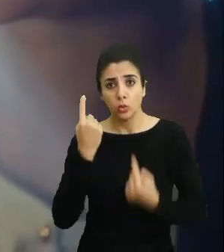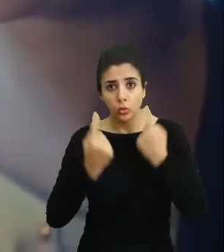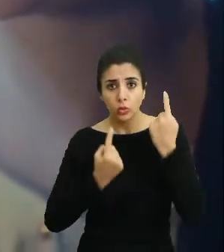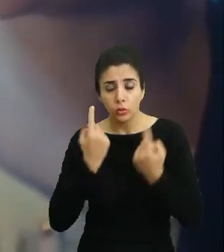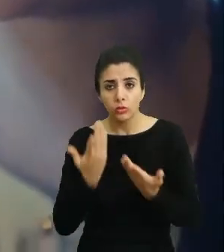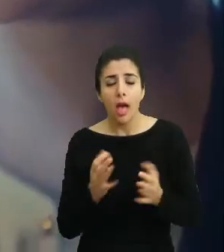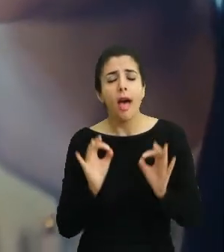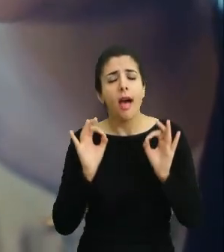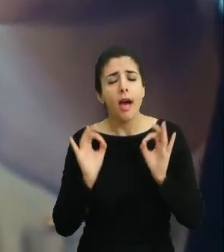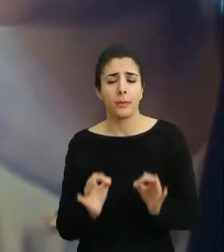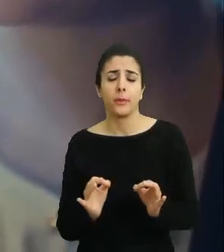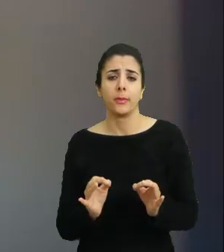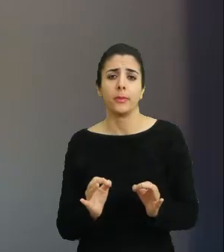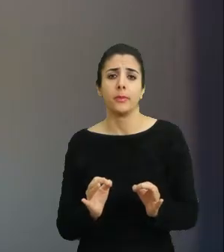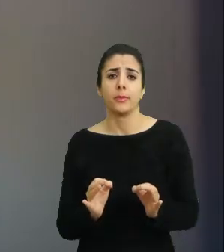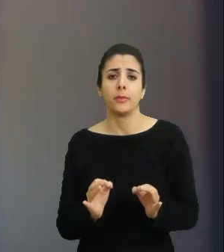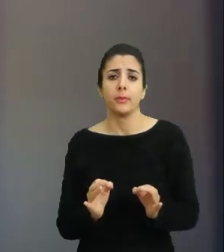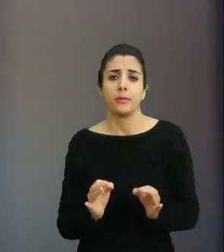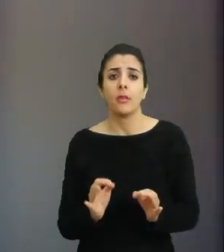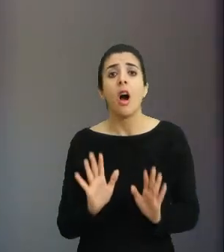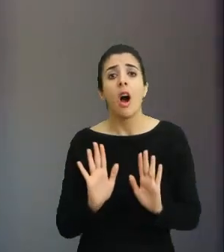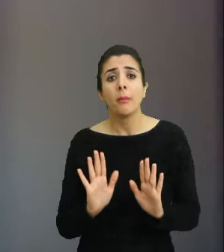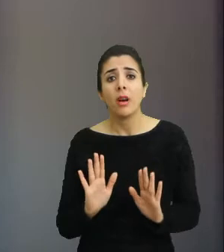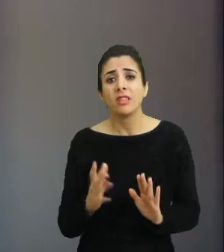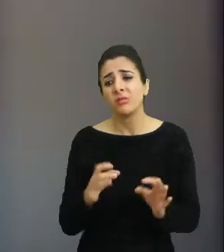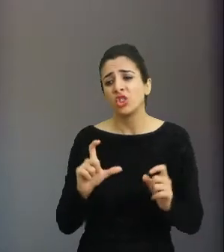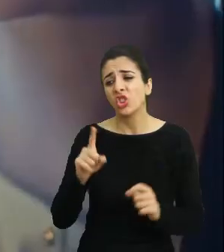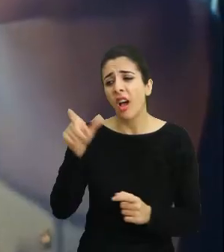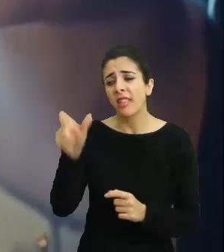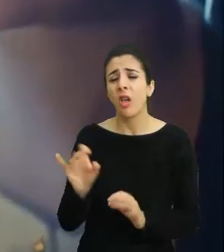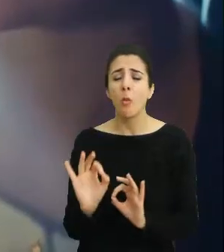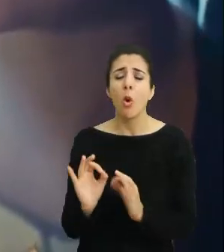Zehra gözyaşlarını koyuverdi. Ama bizim cahitimiz bu işte.